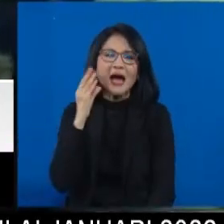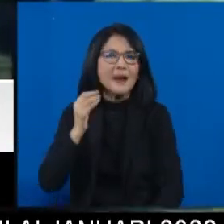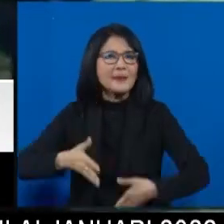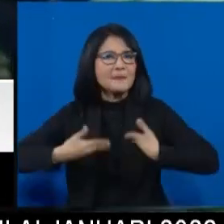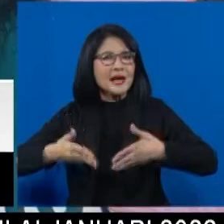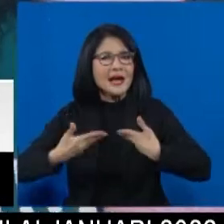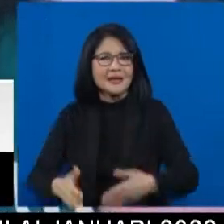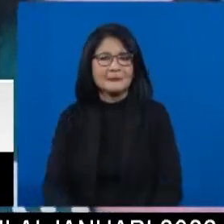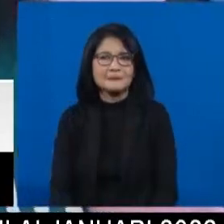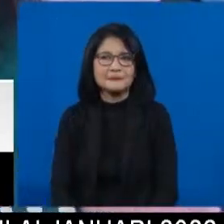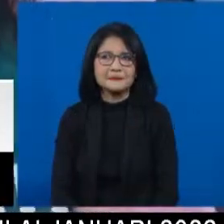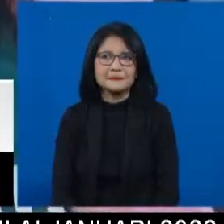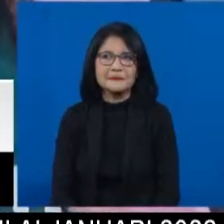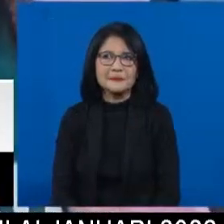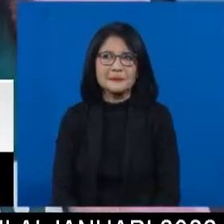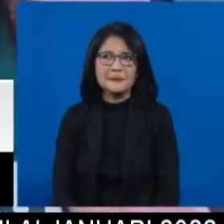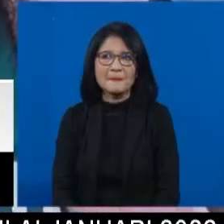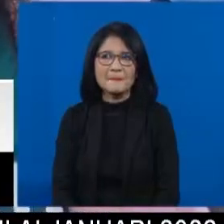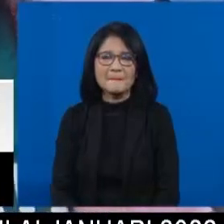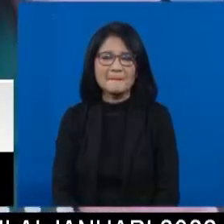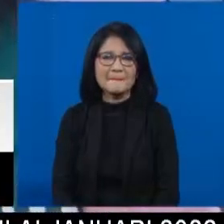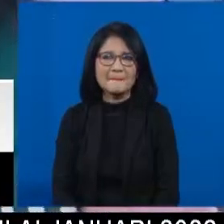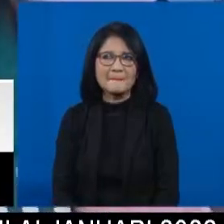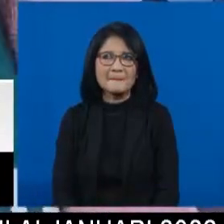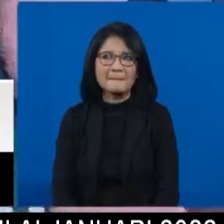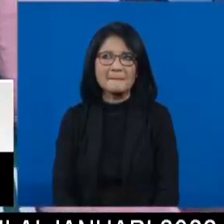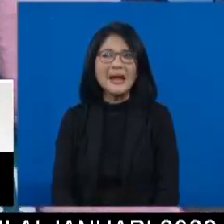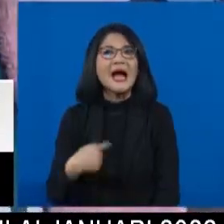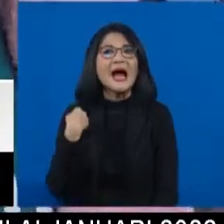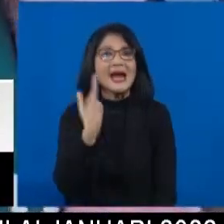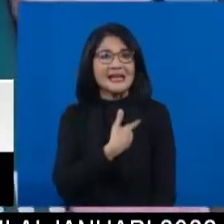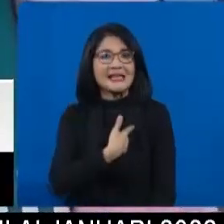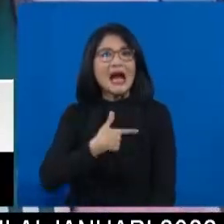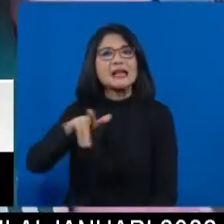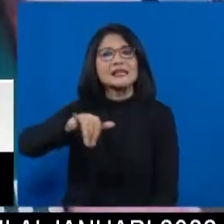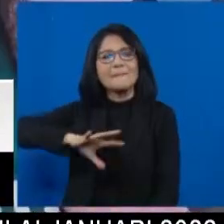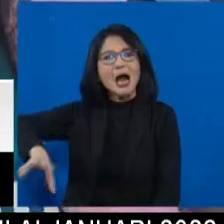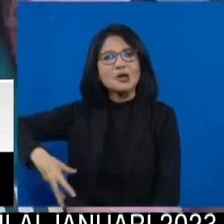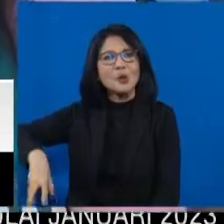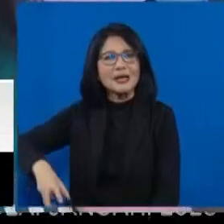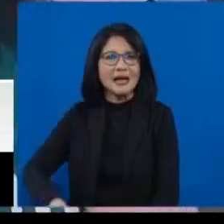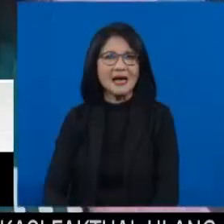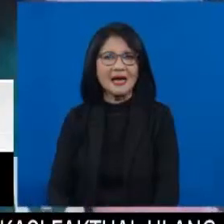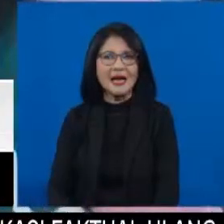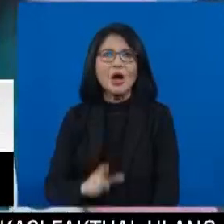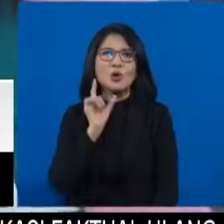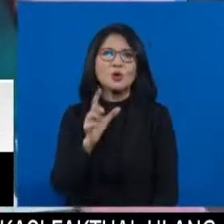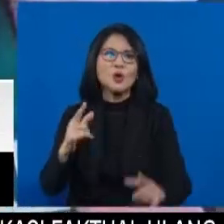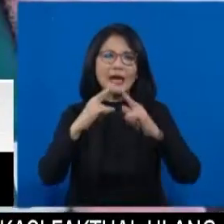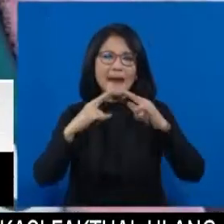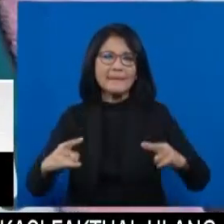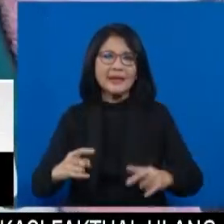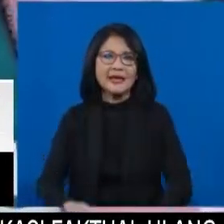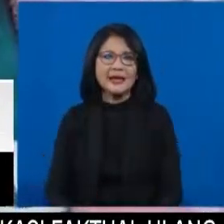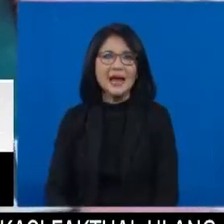menyenangkan. Kita akhirnya menyempatkan diri dengan keluarga ini untuk ikut outing camp. Karena